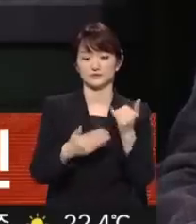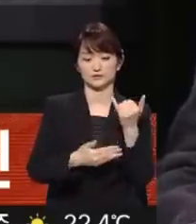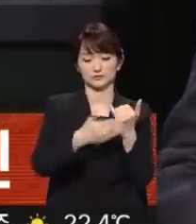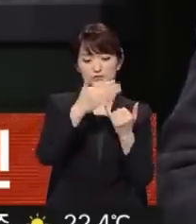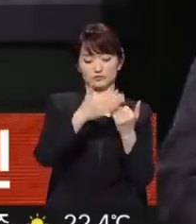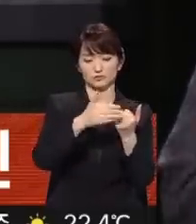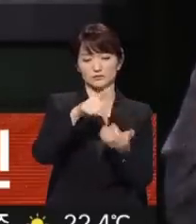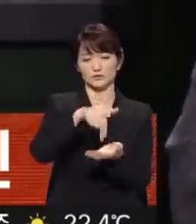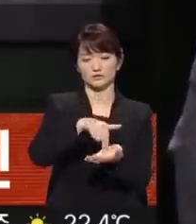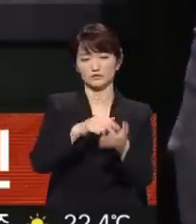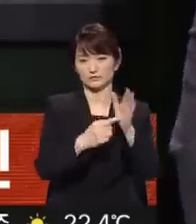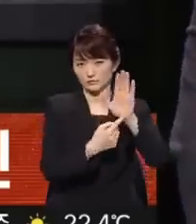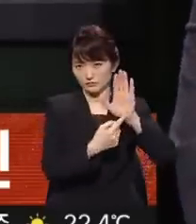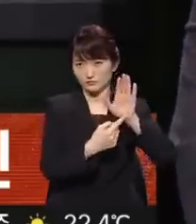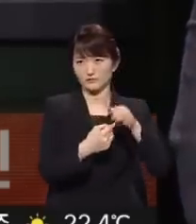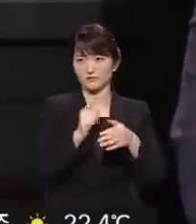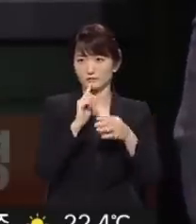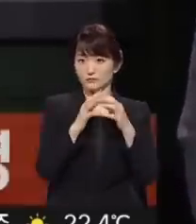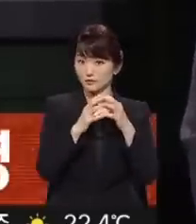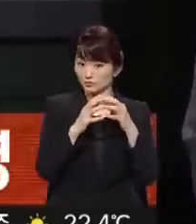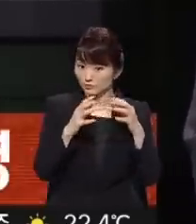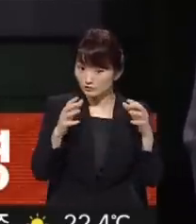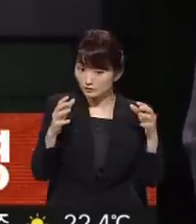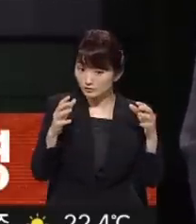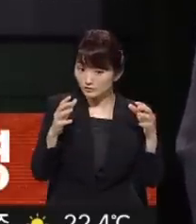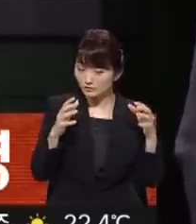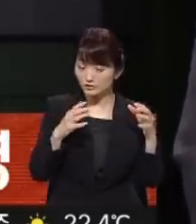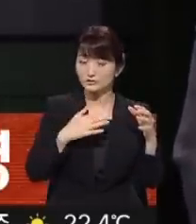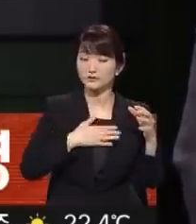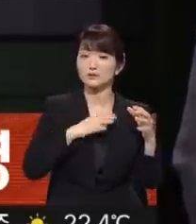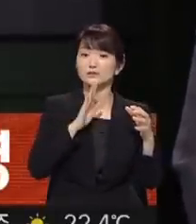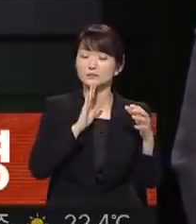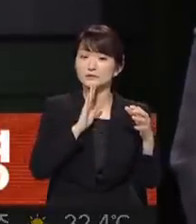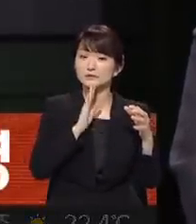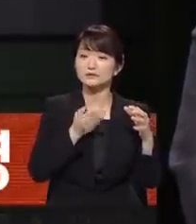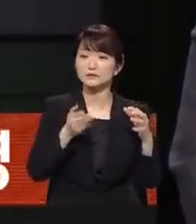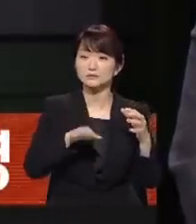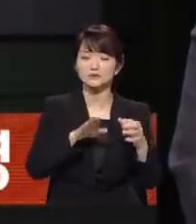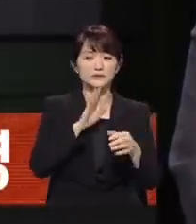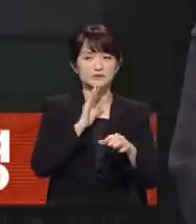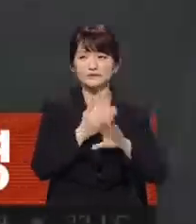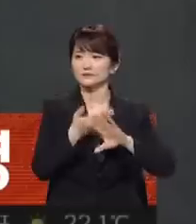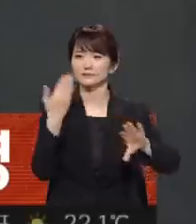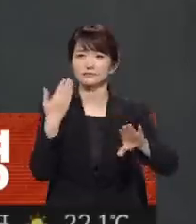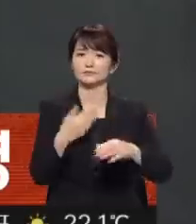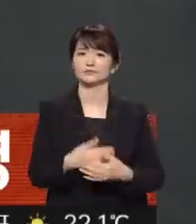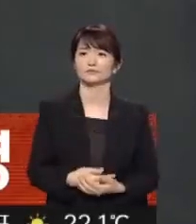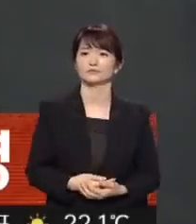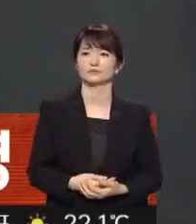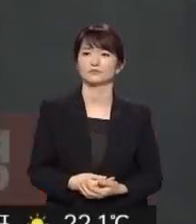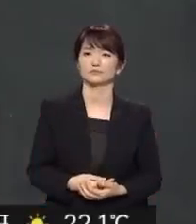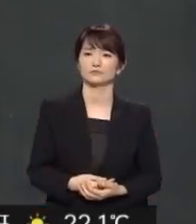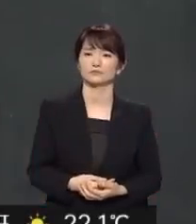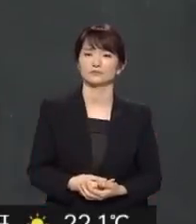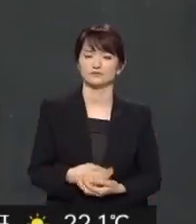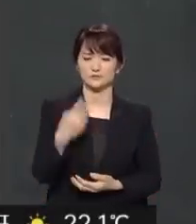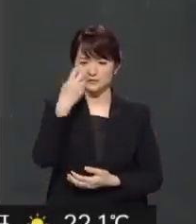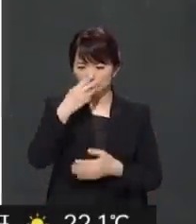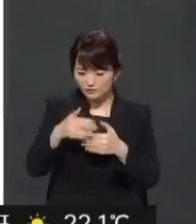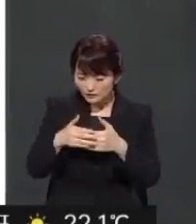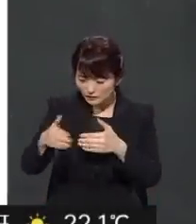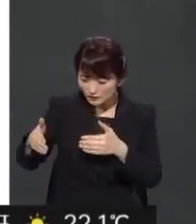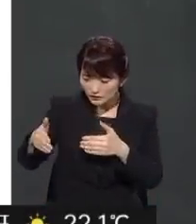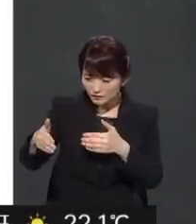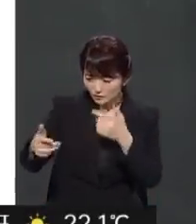입장을 밝혔는데요. 논란이 되는 사람은 제가 맞긴 한데 사실과 많이 다른 게 많다 이렇게 밝혔습니다. 그러면서 수사 과정에서 그